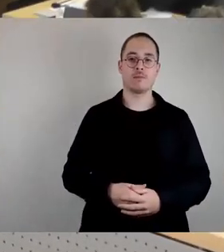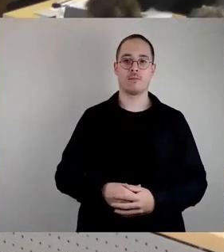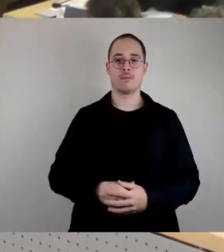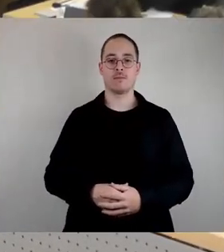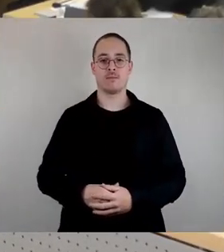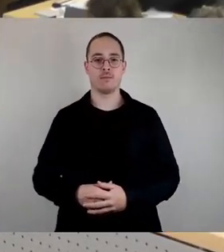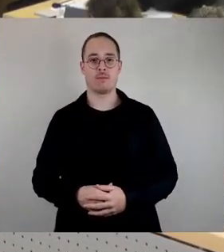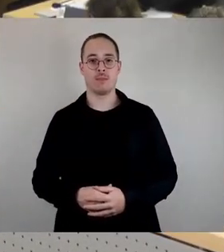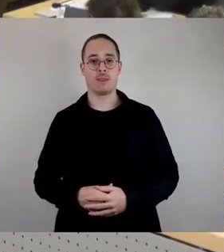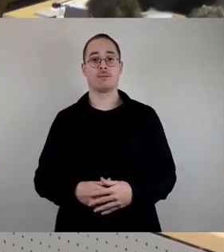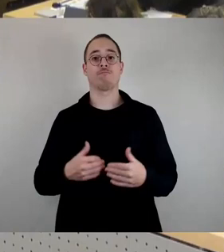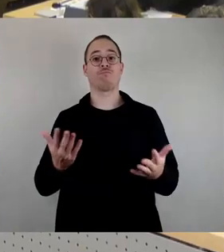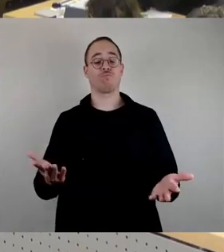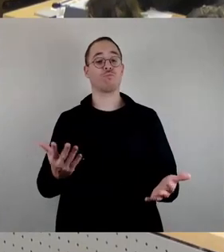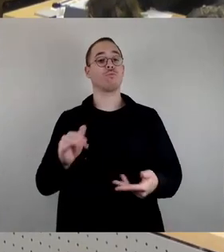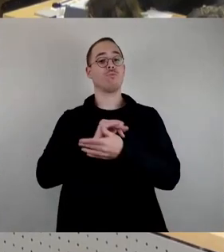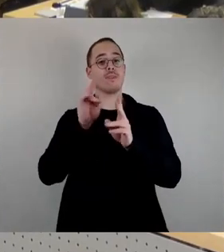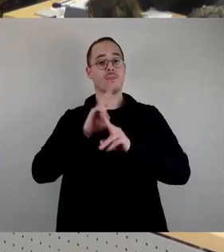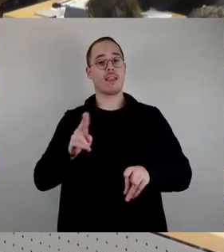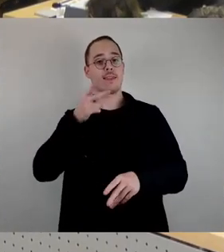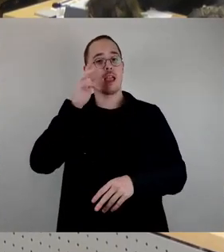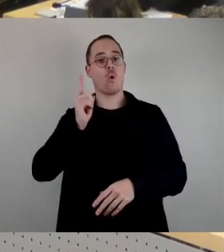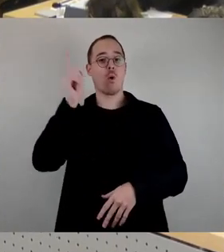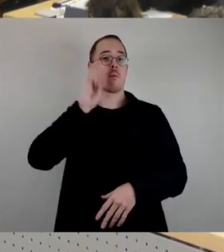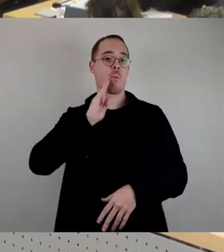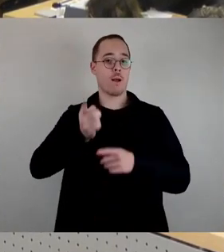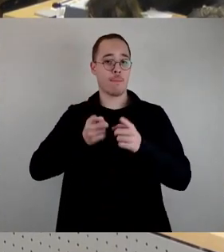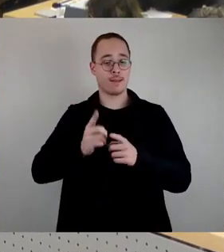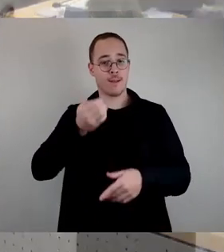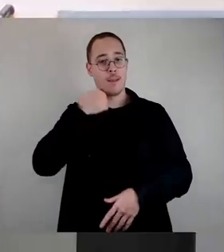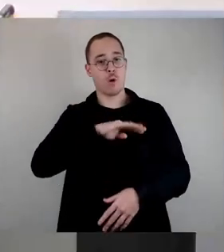Sehr geehrter Herr Oberbürgermeister, liebe Kolleginnen und